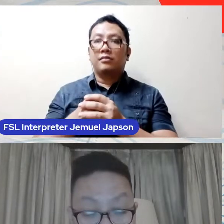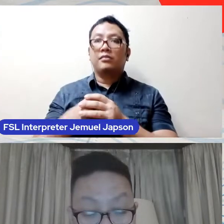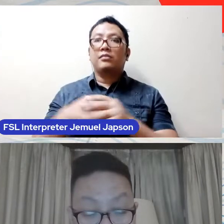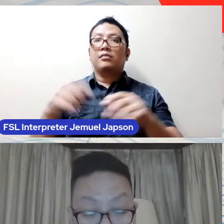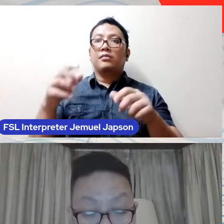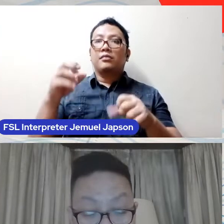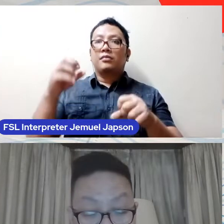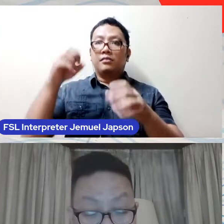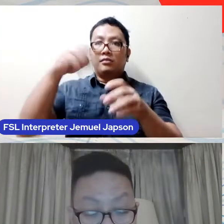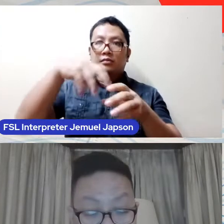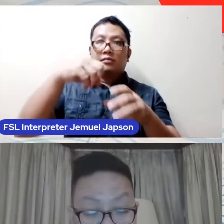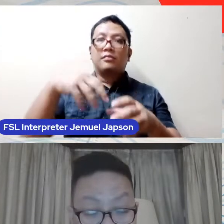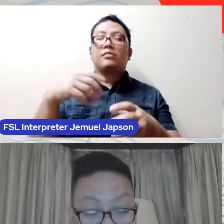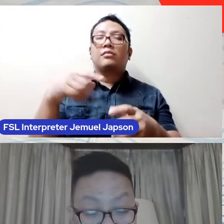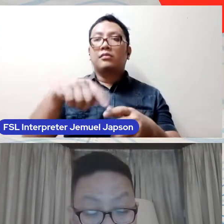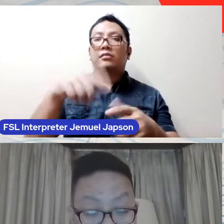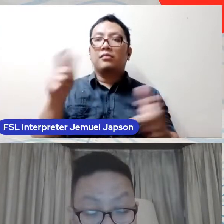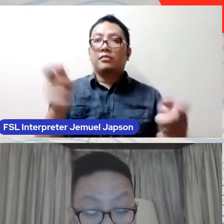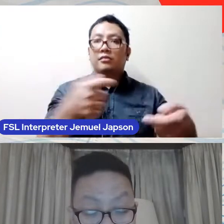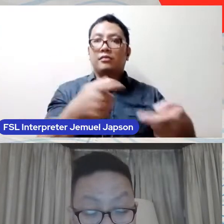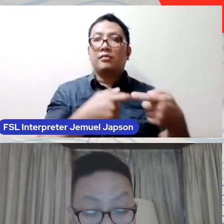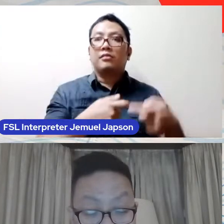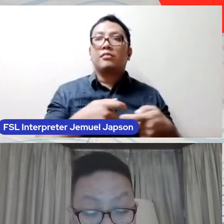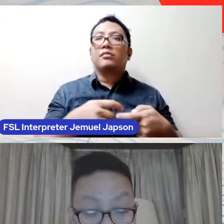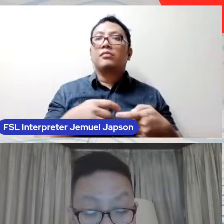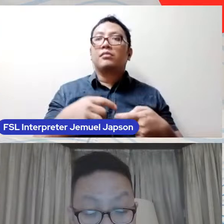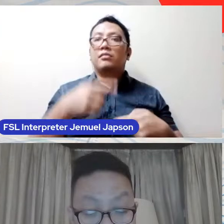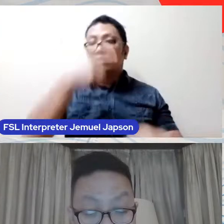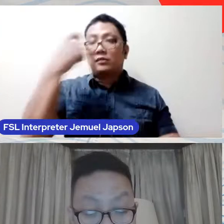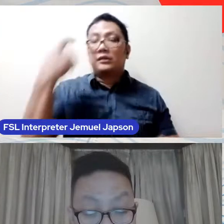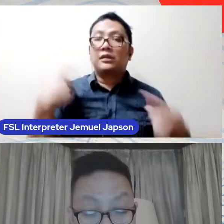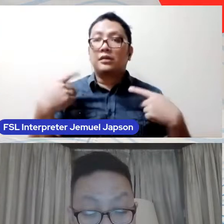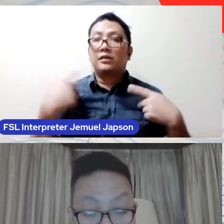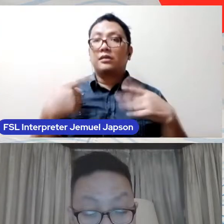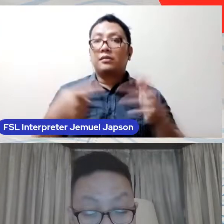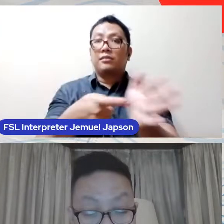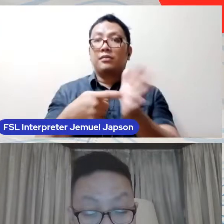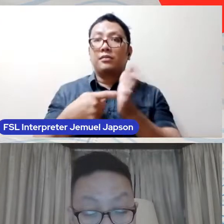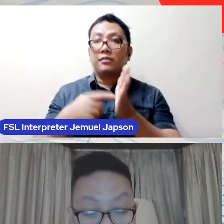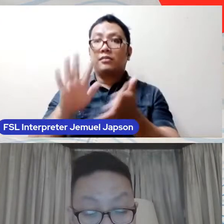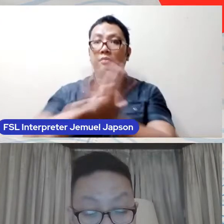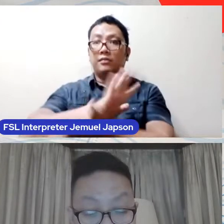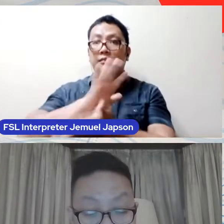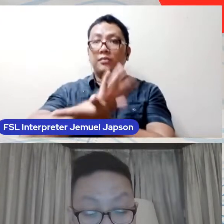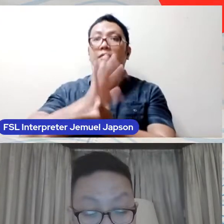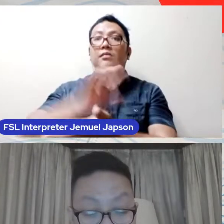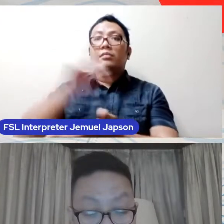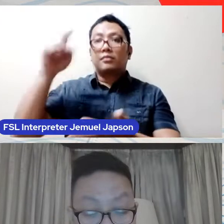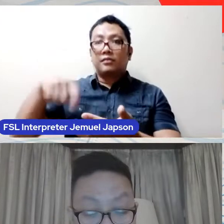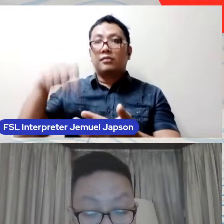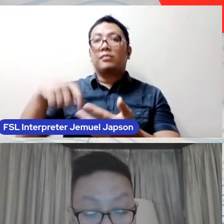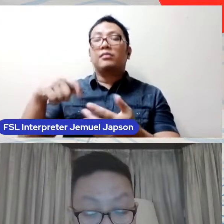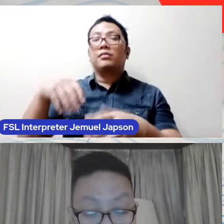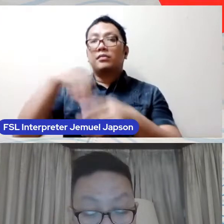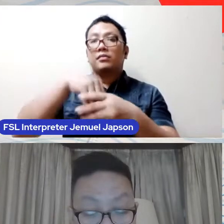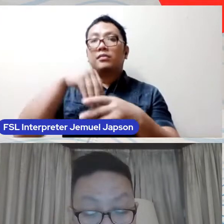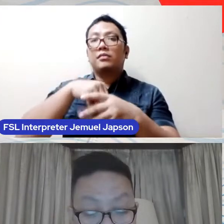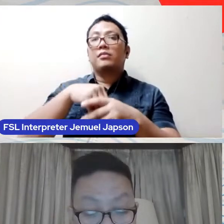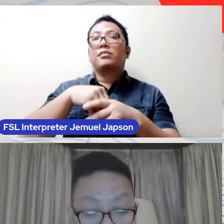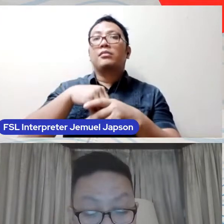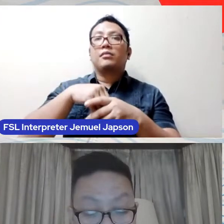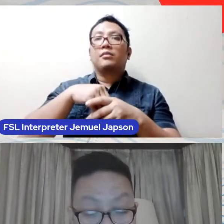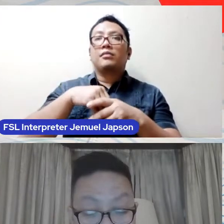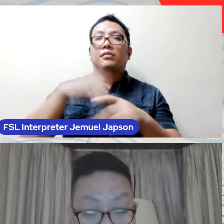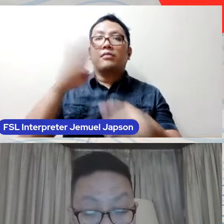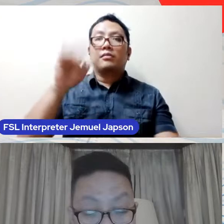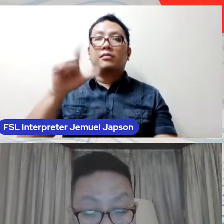laman ng ballot box na yan. Kasi po meron po tayong required na mga dokumento na dapat nasa loob ng ballot box na dapat sinecure